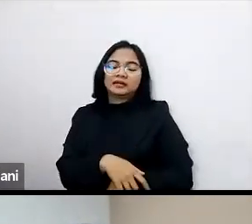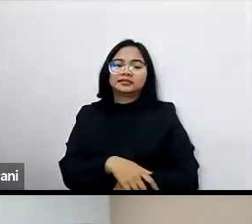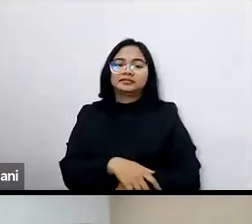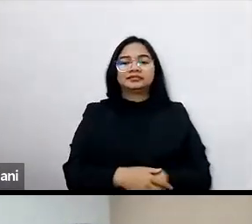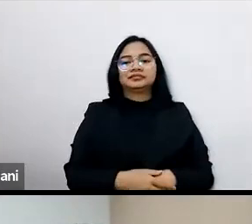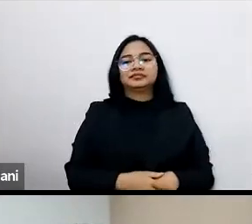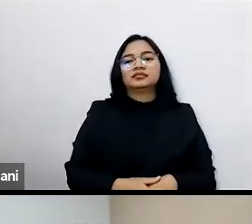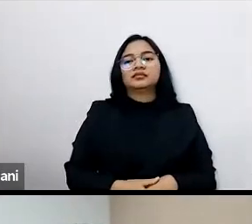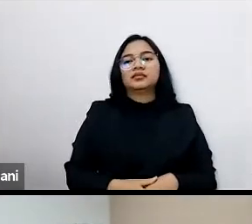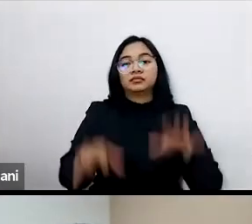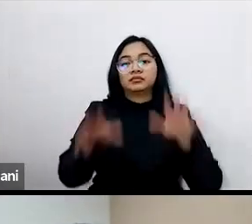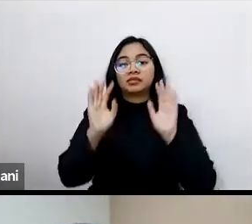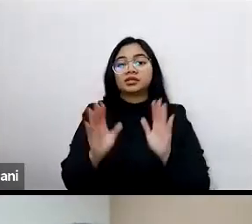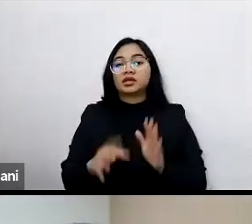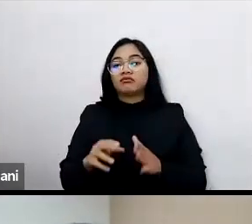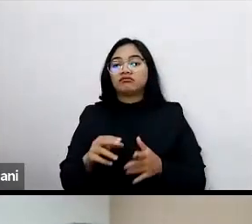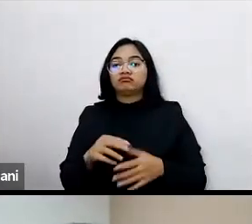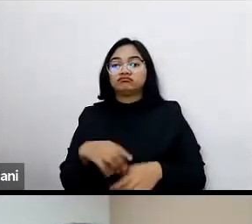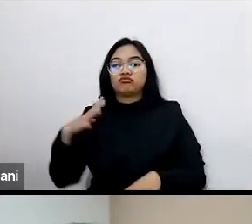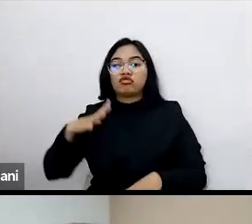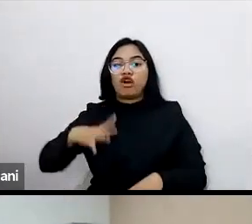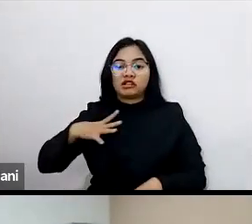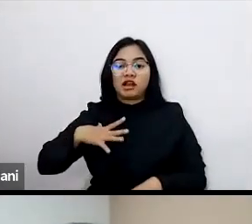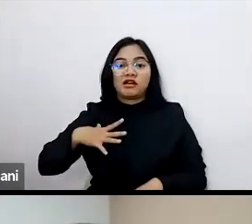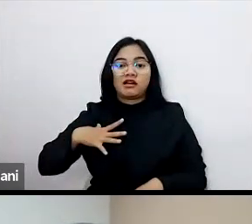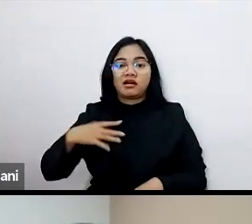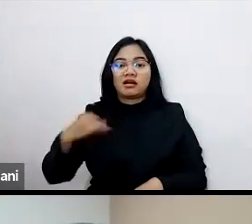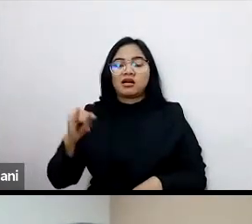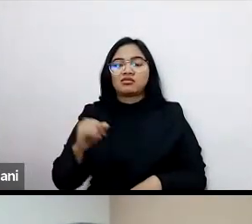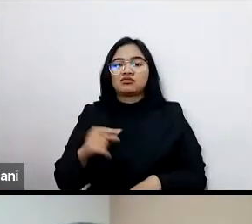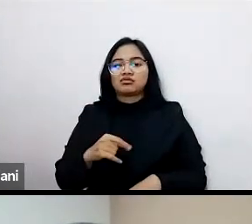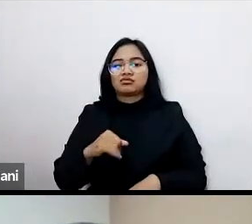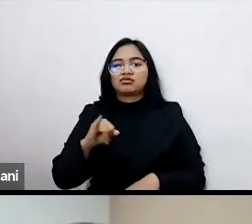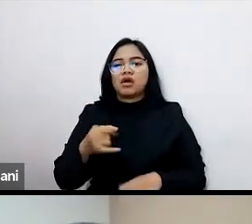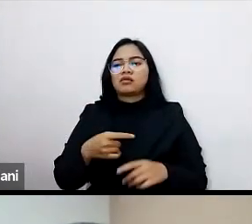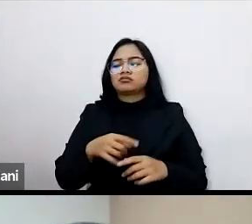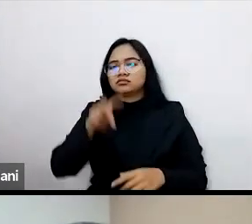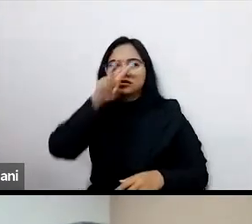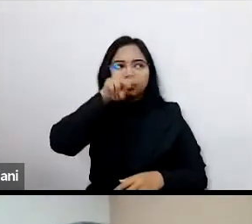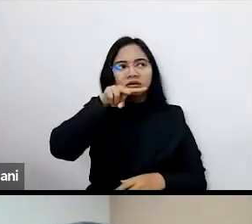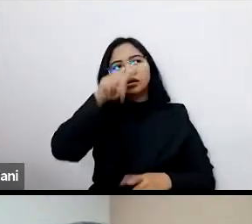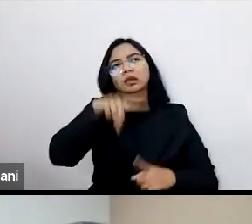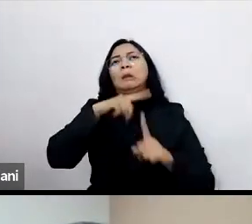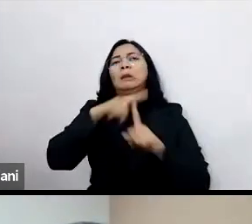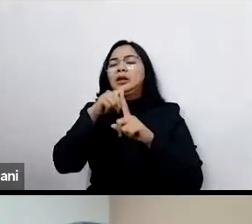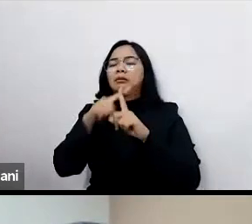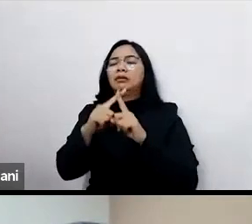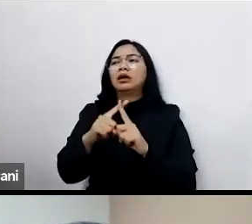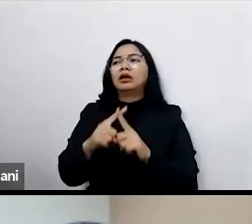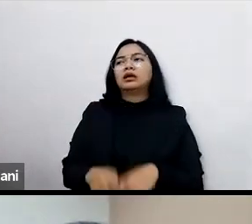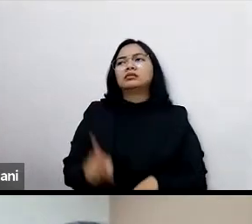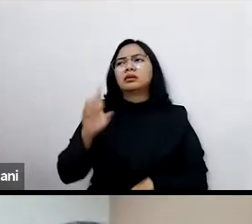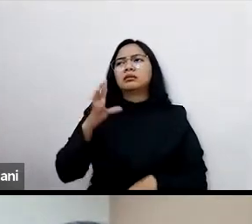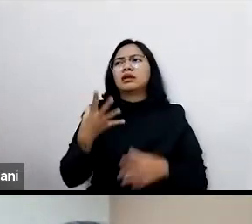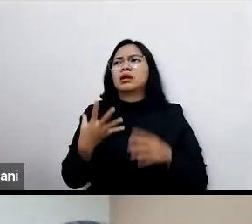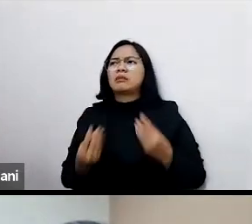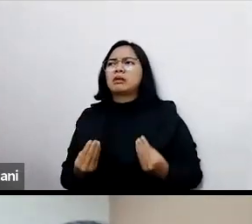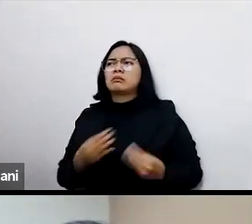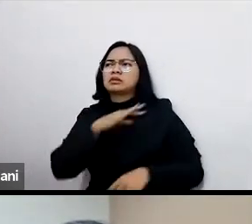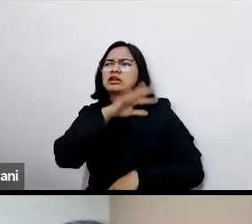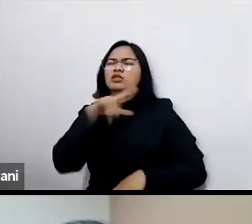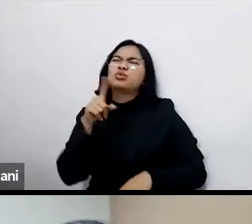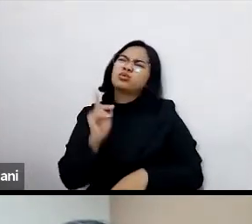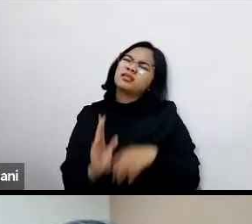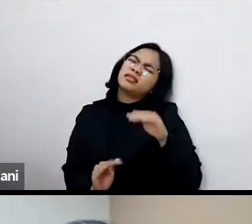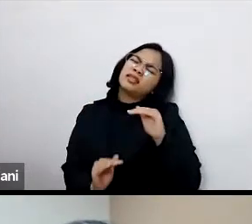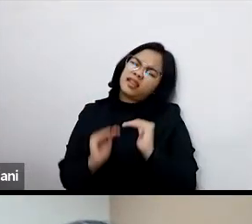ngamen gitu kan. Karena ya itu, harapan-harapan masyarakat tinggi, terus kemudian ininya juga, nah, itu juga menjadi buat